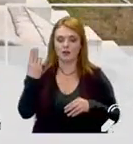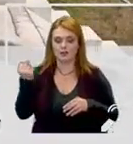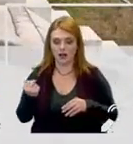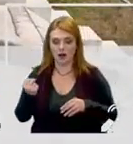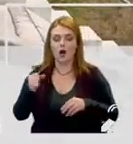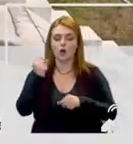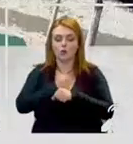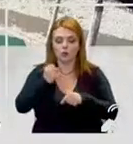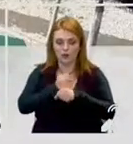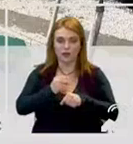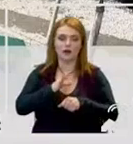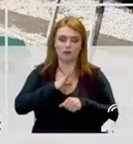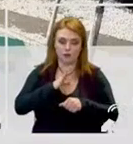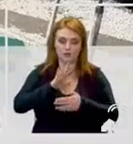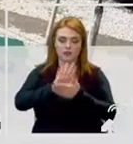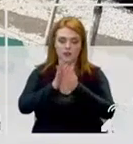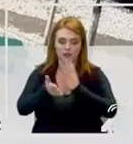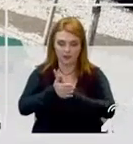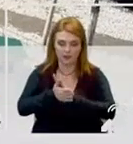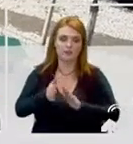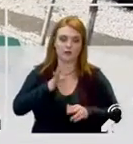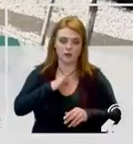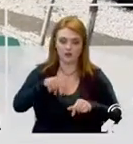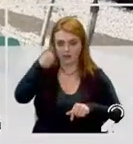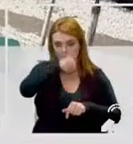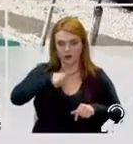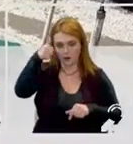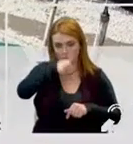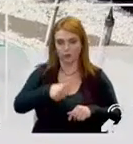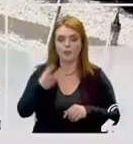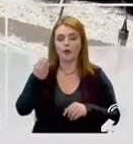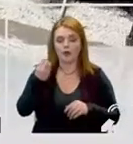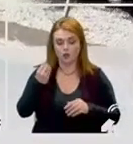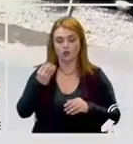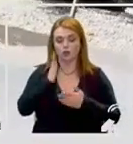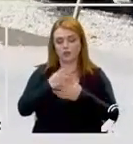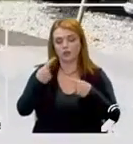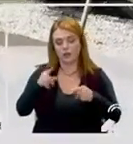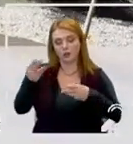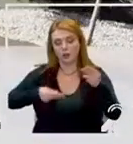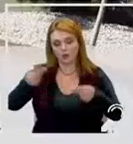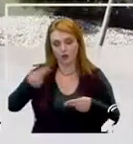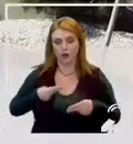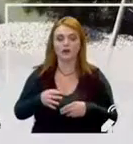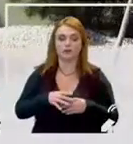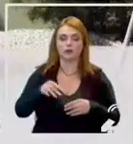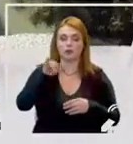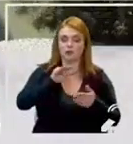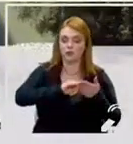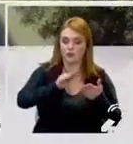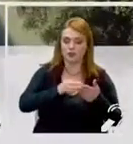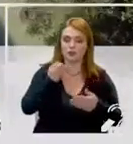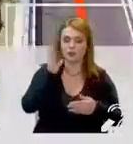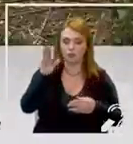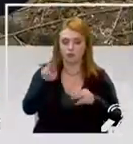fost executate în cadrul unui acord interstatal semnat în acest an, care mai prevede reconstruirea și modernizarea a încă două poduri, Cahuluancea